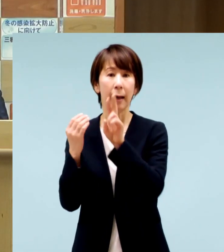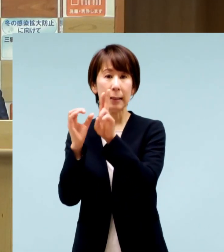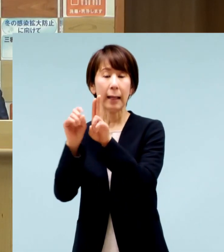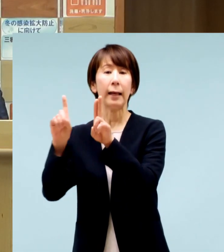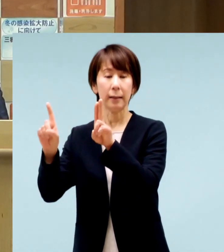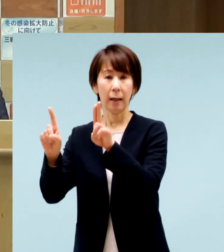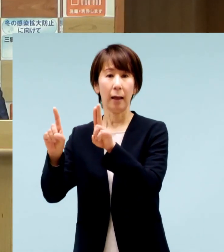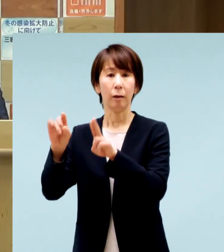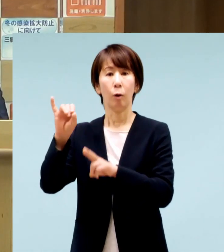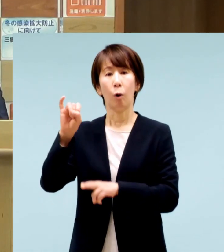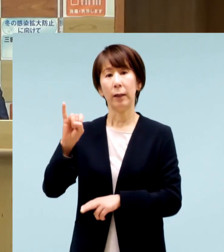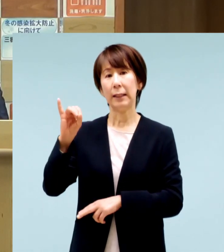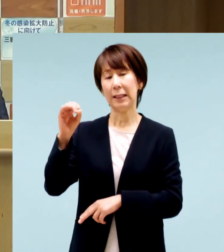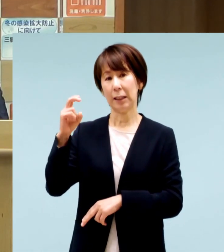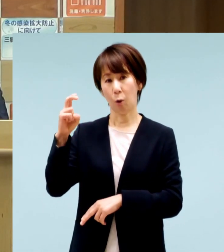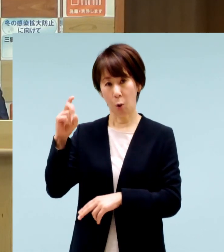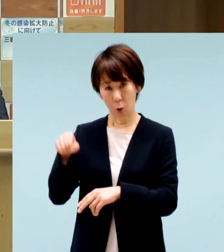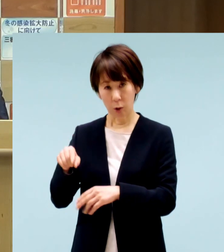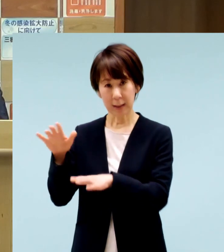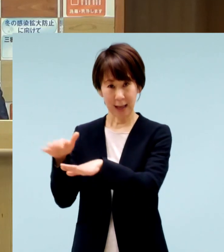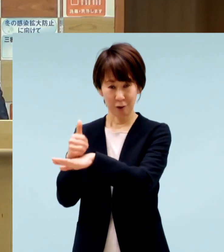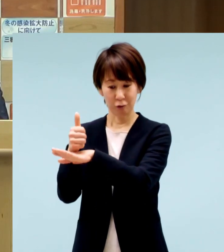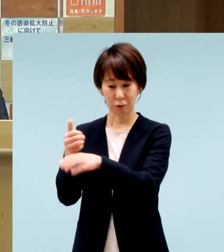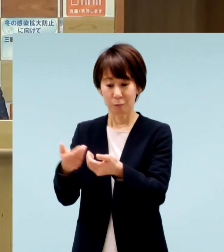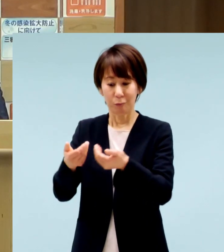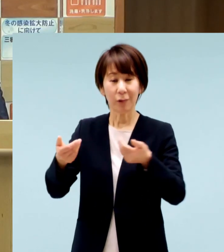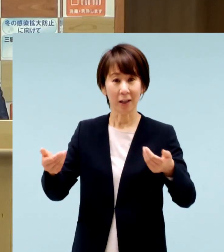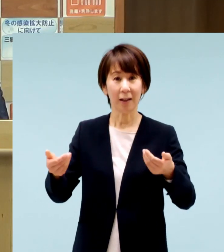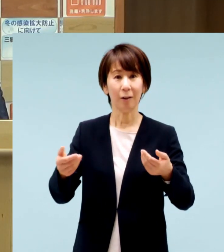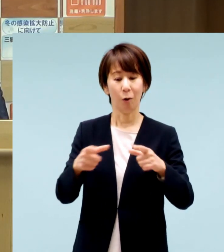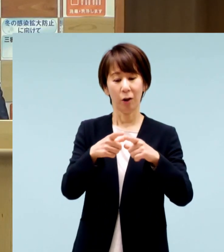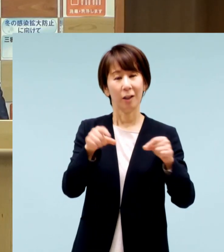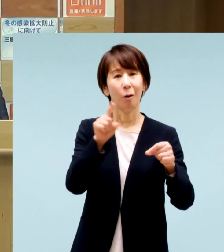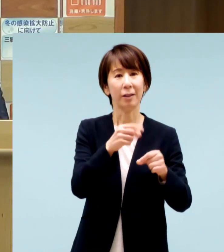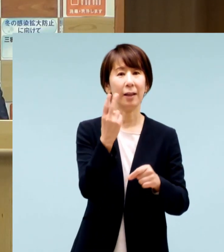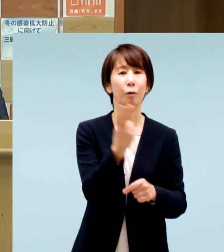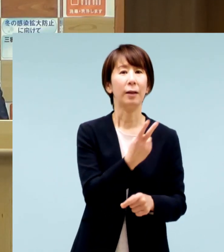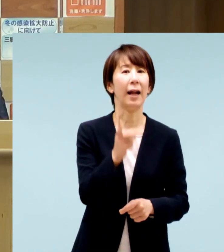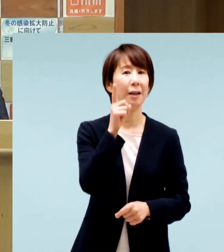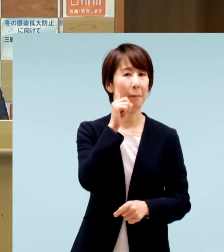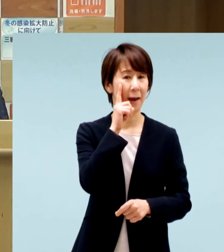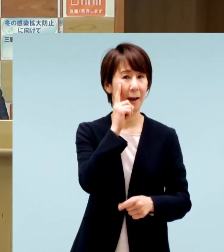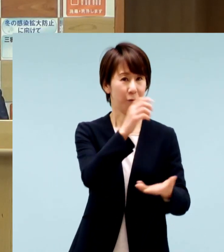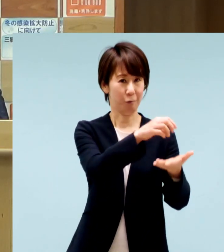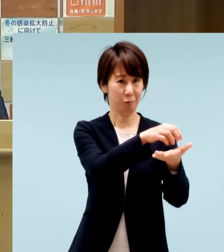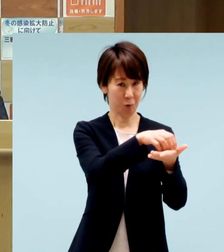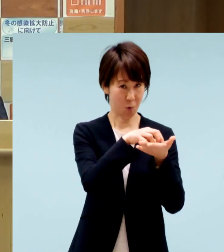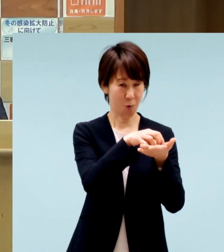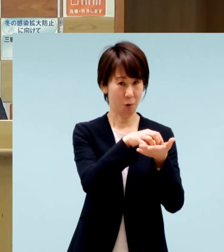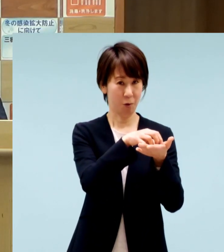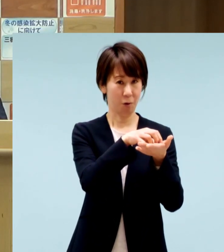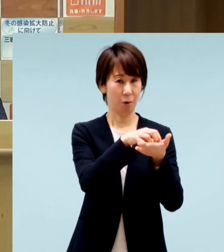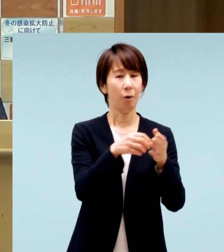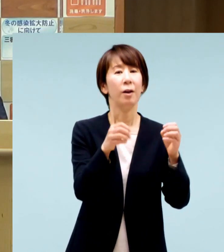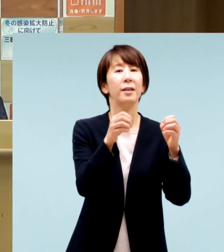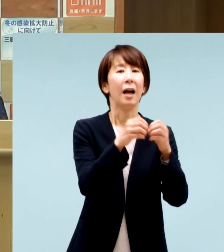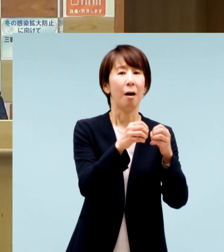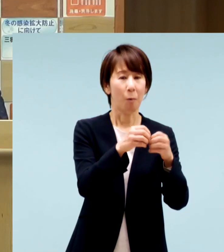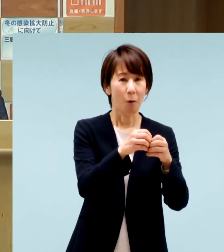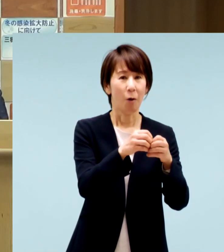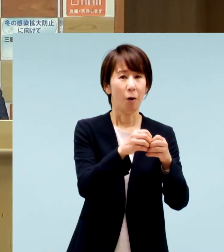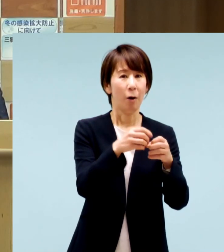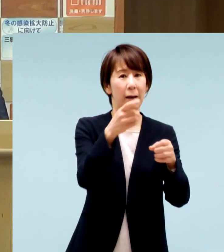日本で2人目となります、メジャーリーグの MVP を、満票で受